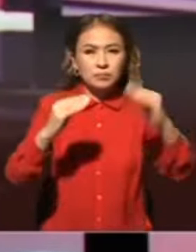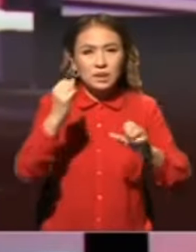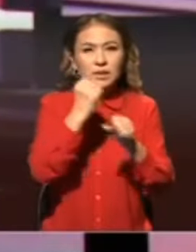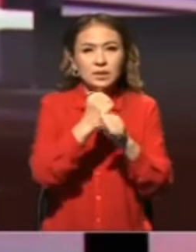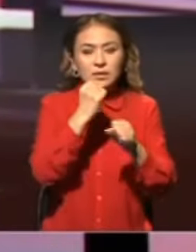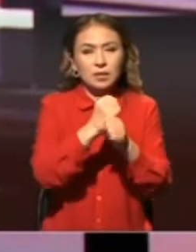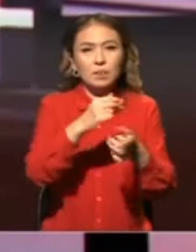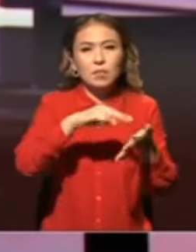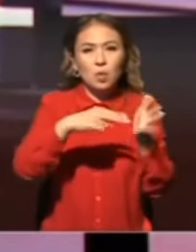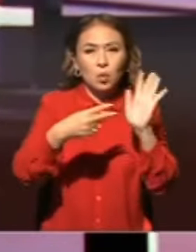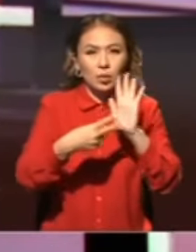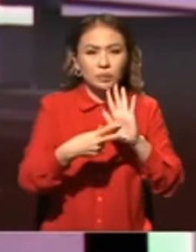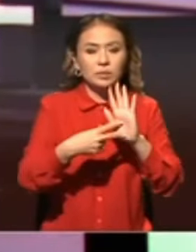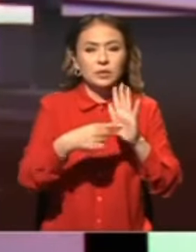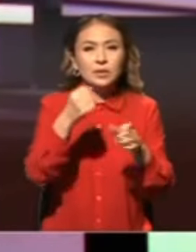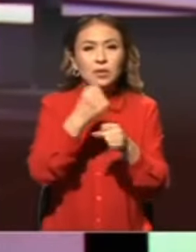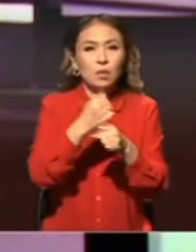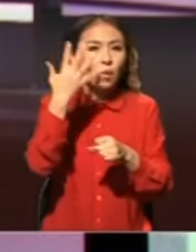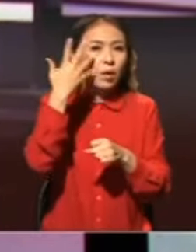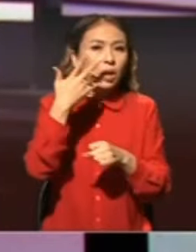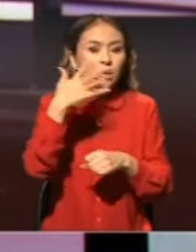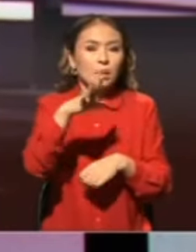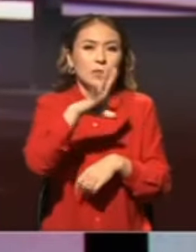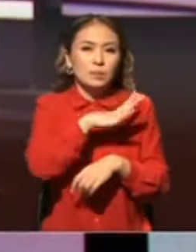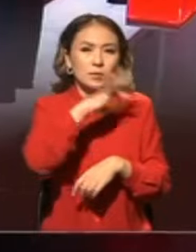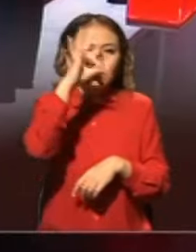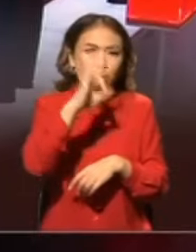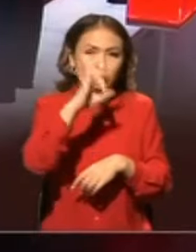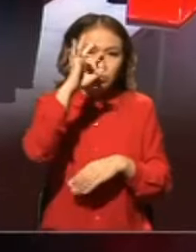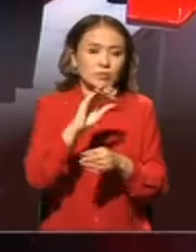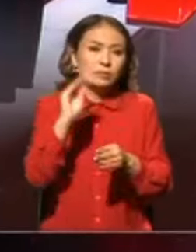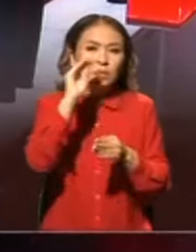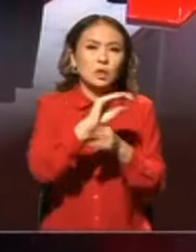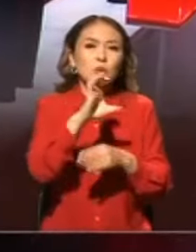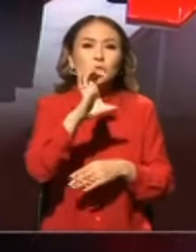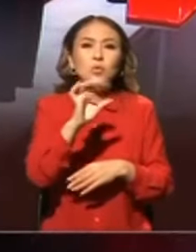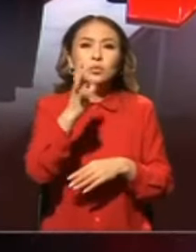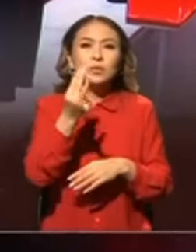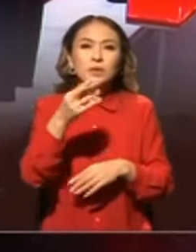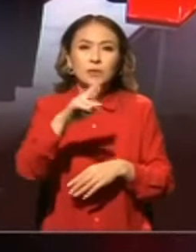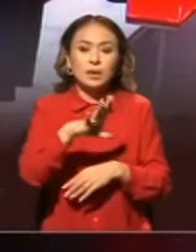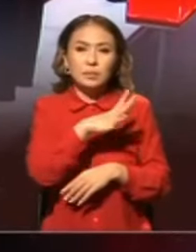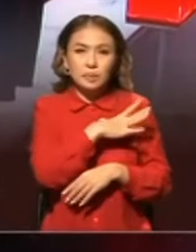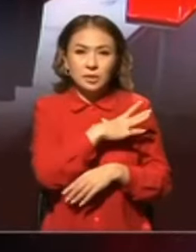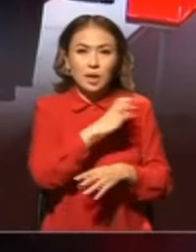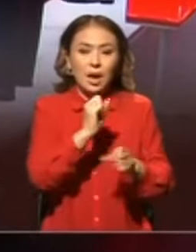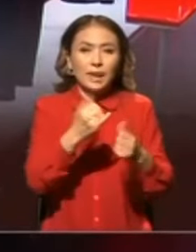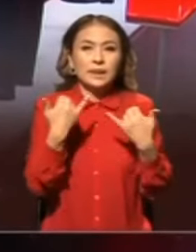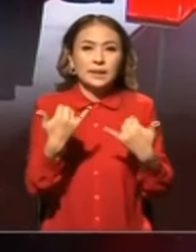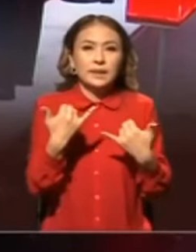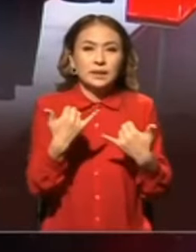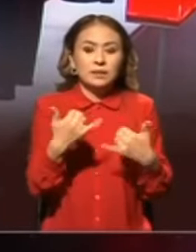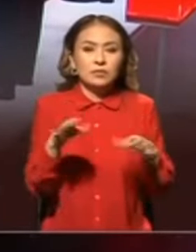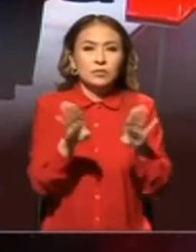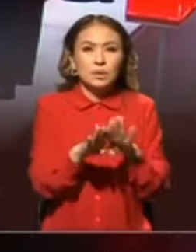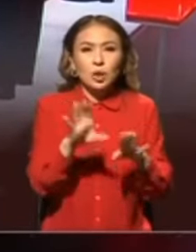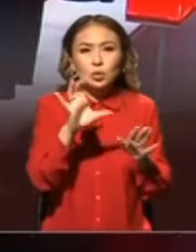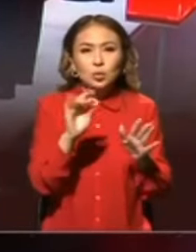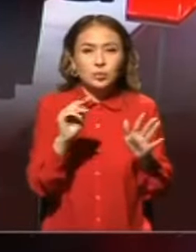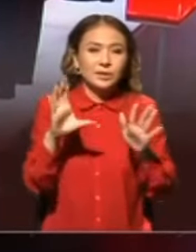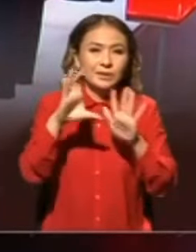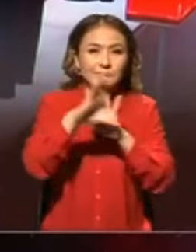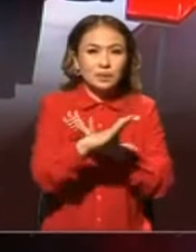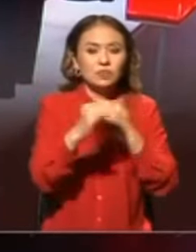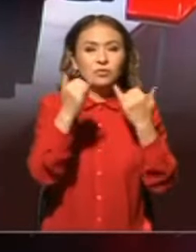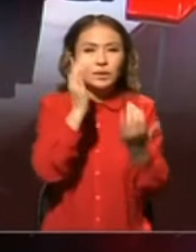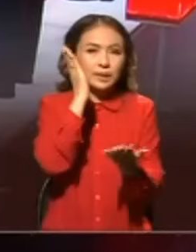инвест проекттерін жасаған кезде олардың үстемесі субсидияланған. Яғни енді бізде бұл қазіргі субсидиялау тәсілінен,